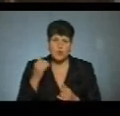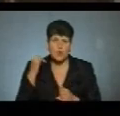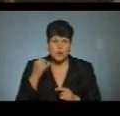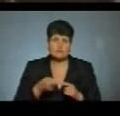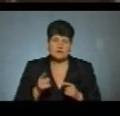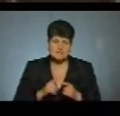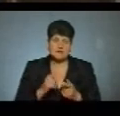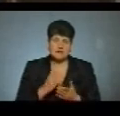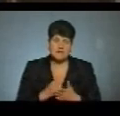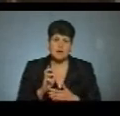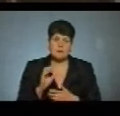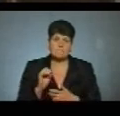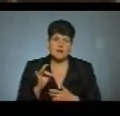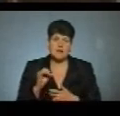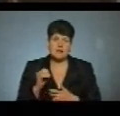є берегиня села.